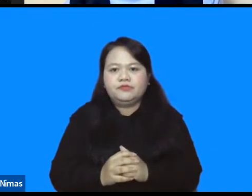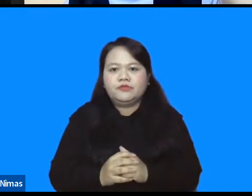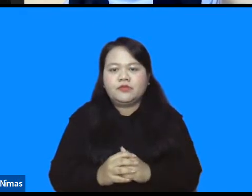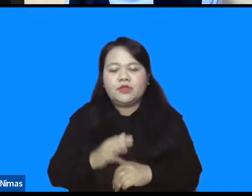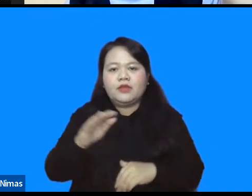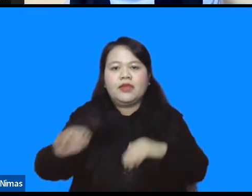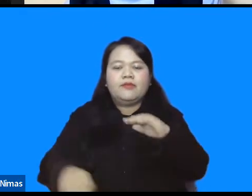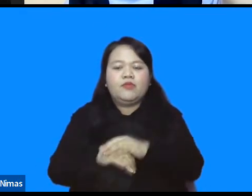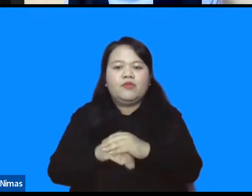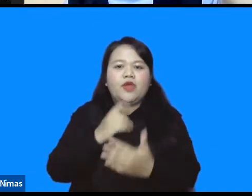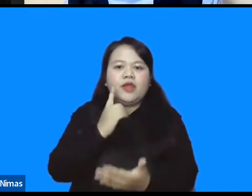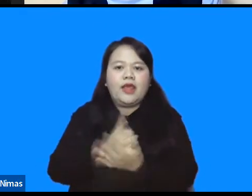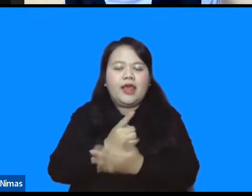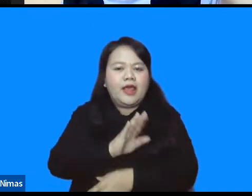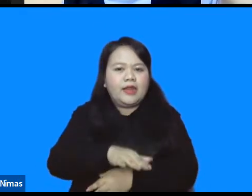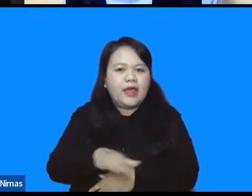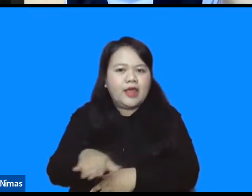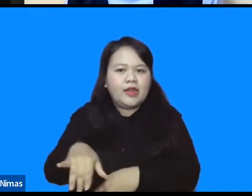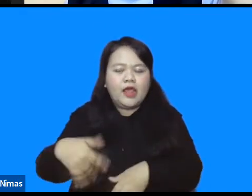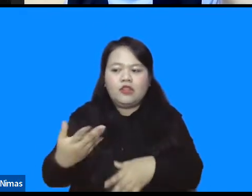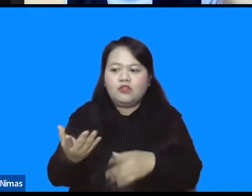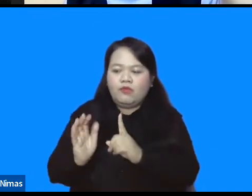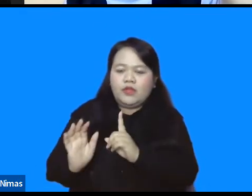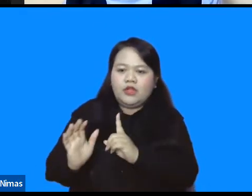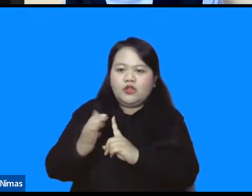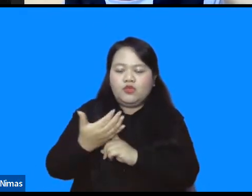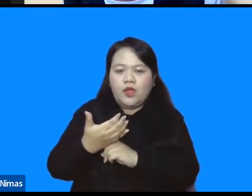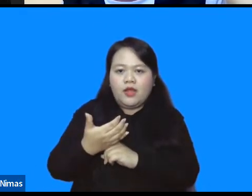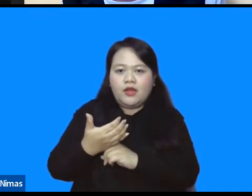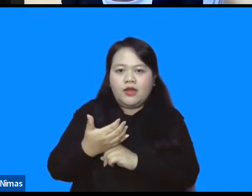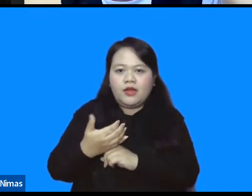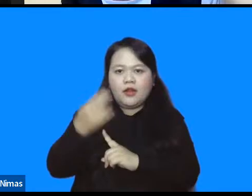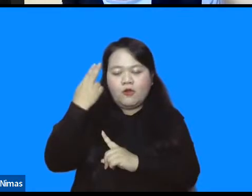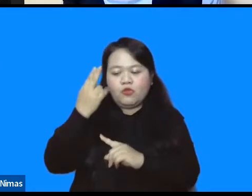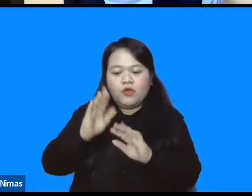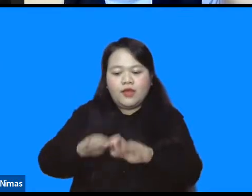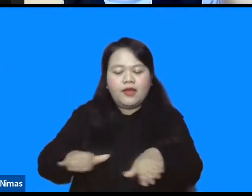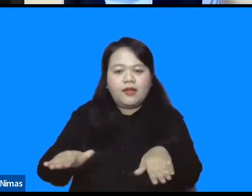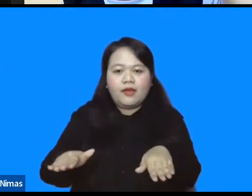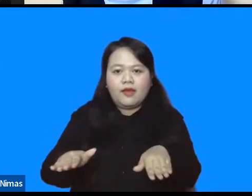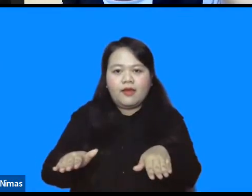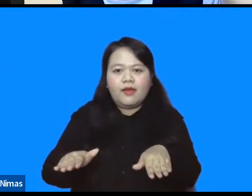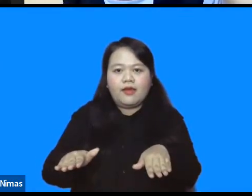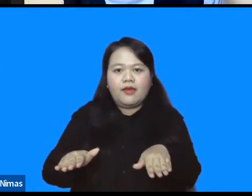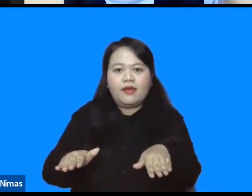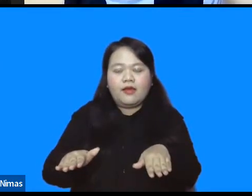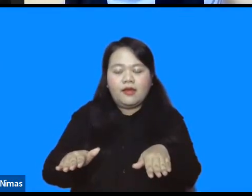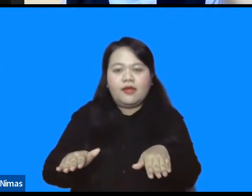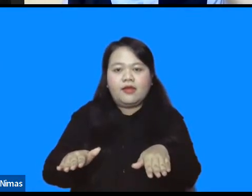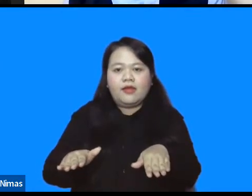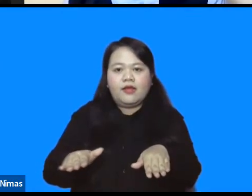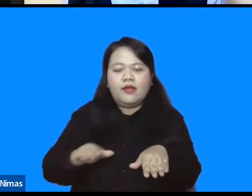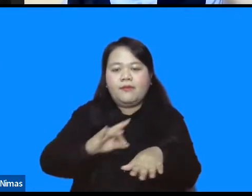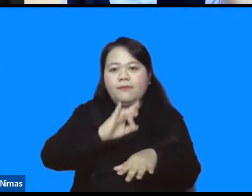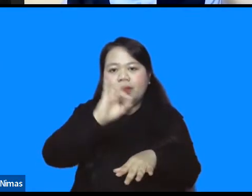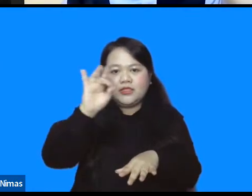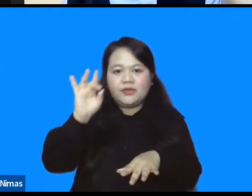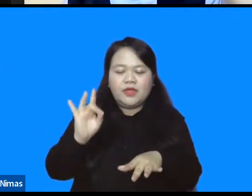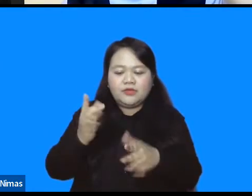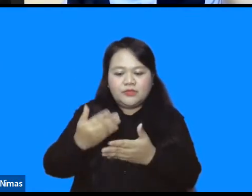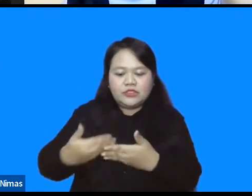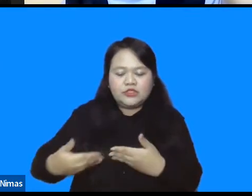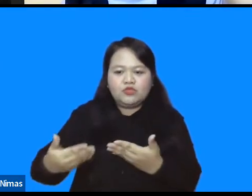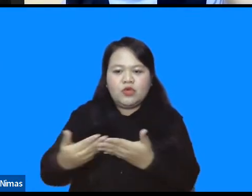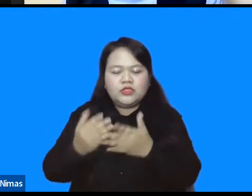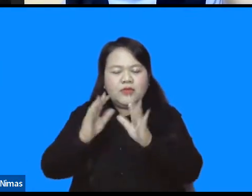pemenuhan hak anaknya ataupun itu bentuk perlindungan khusus terhadap anak-anak gitu ya. Anak-anak dengan berbagai macam kondisi lah